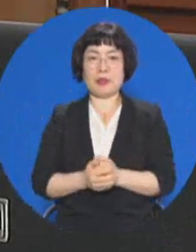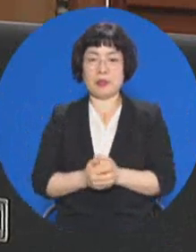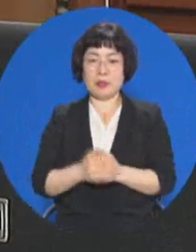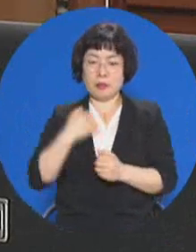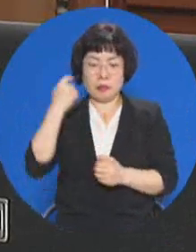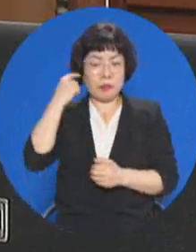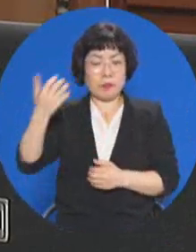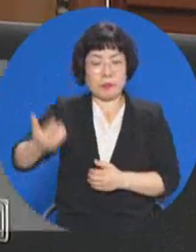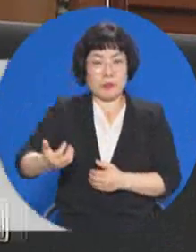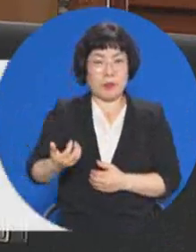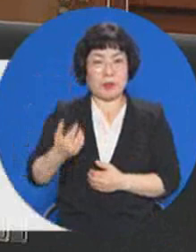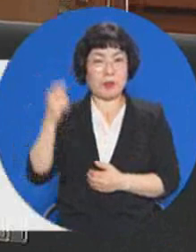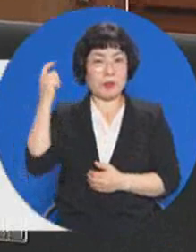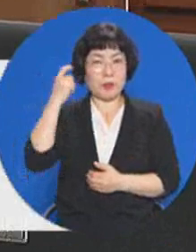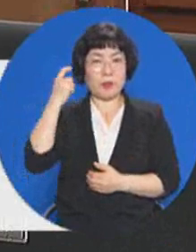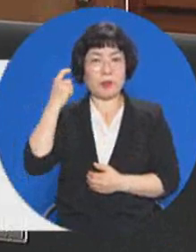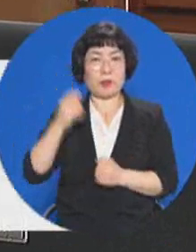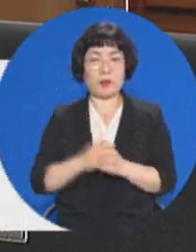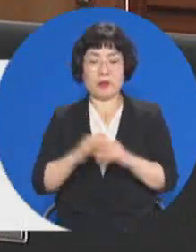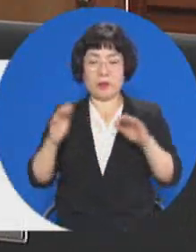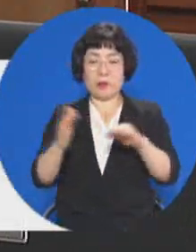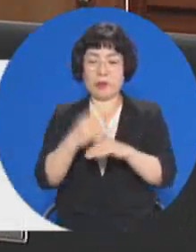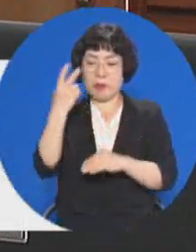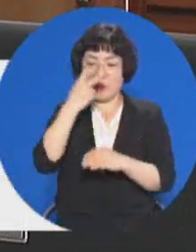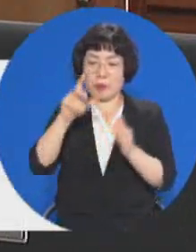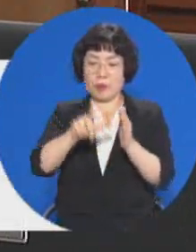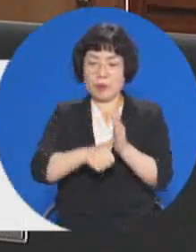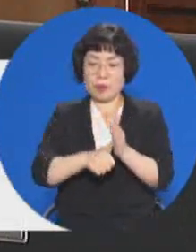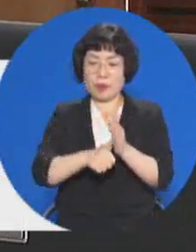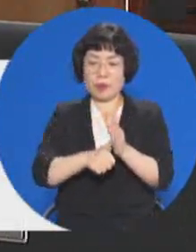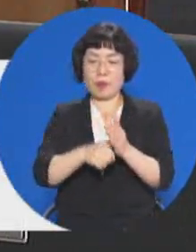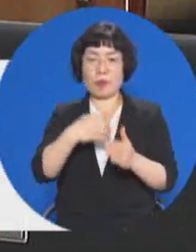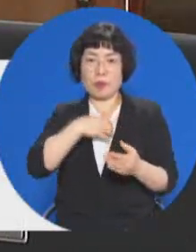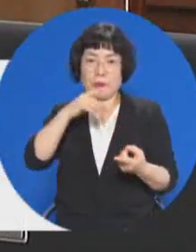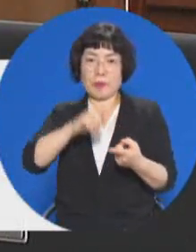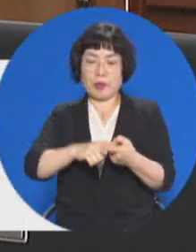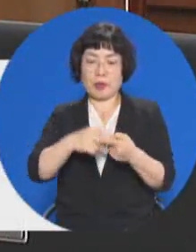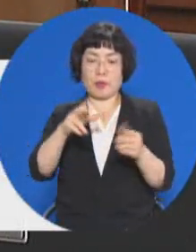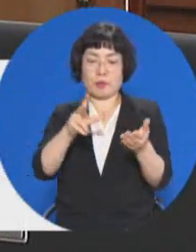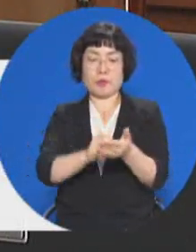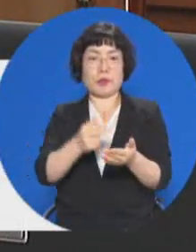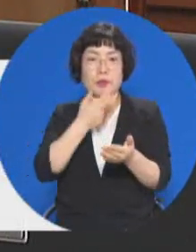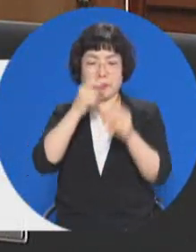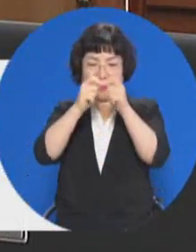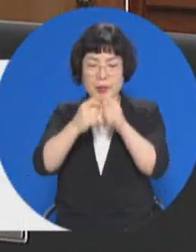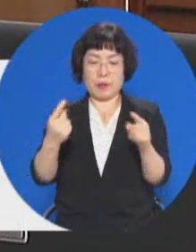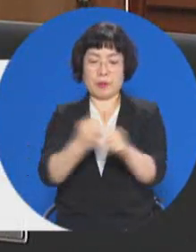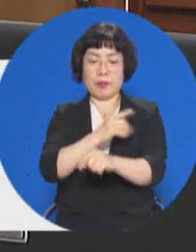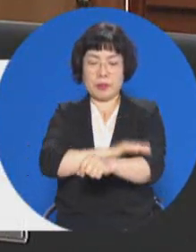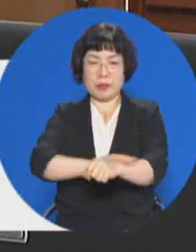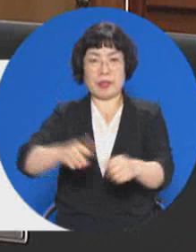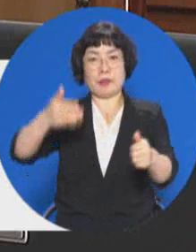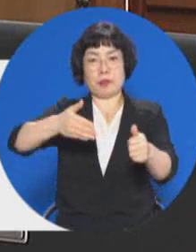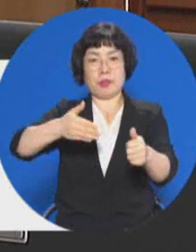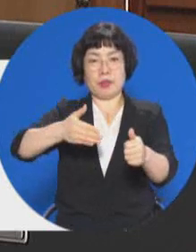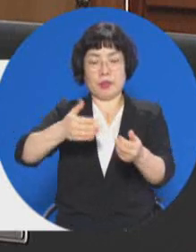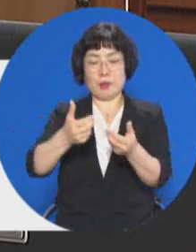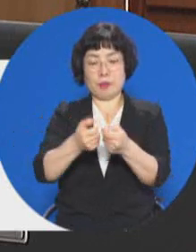제가 제보를 받았는데 이번 감독 시 위험성 평가를 지적되지 않도록 세심하게 수정 부탁드립니다. 이렇게